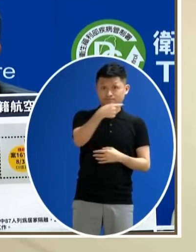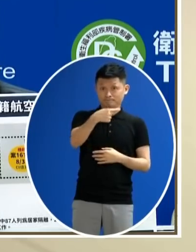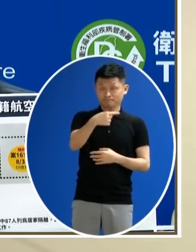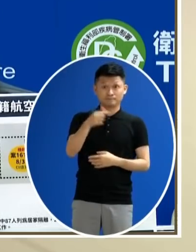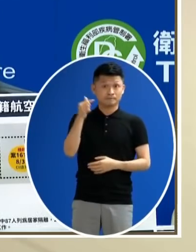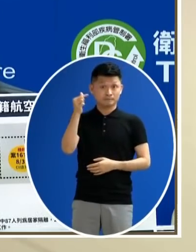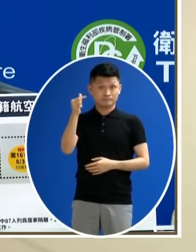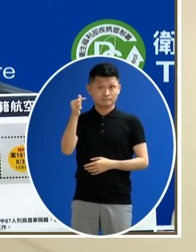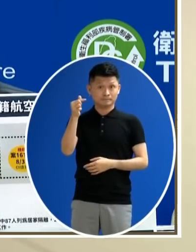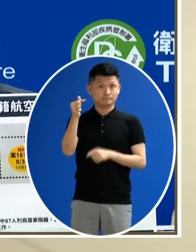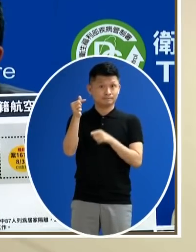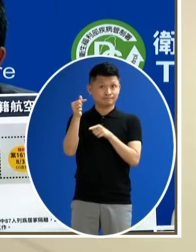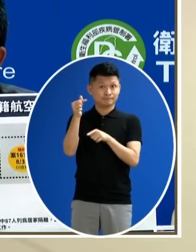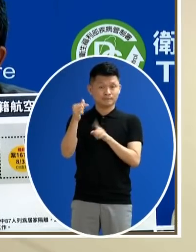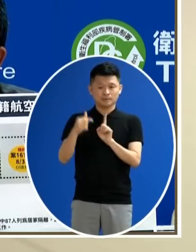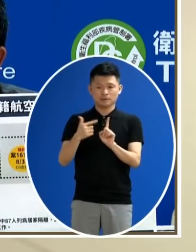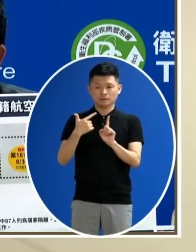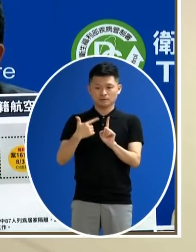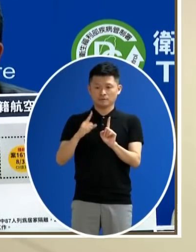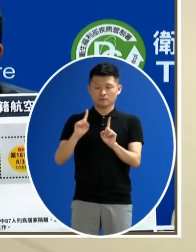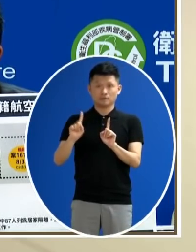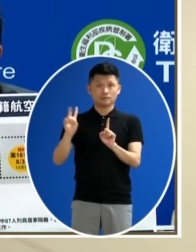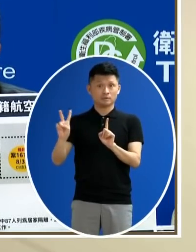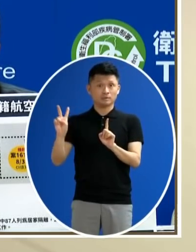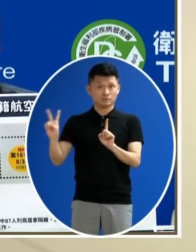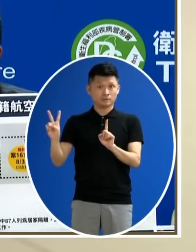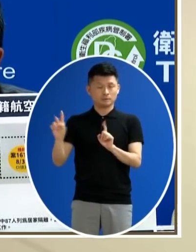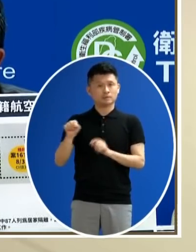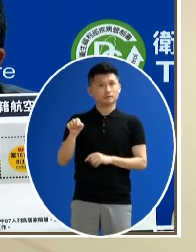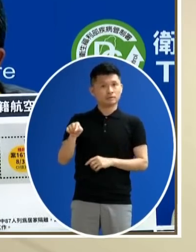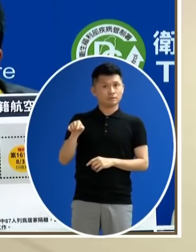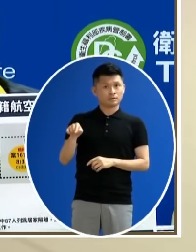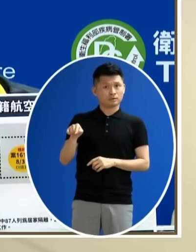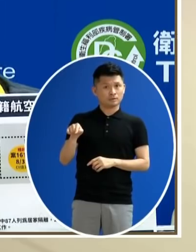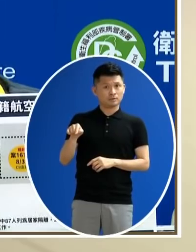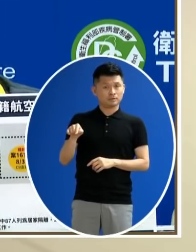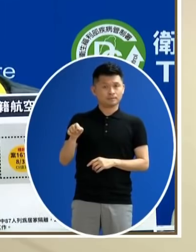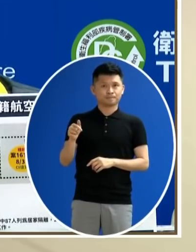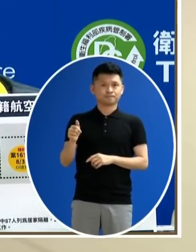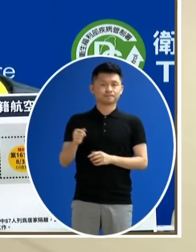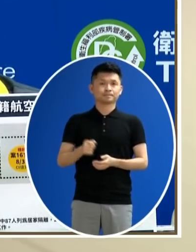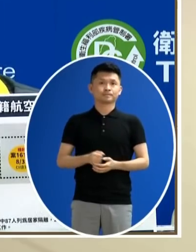阳性这位就刚才讲1612216122这个案例。